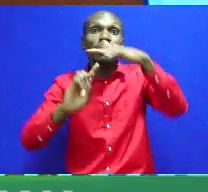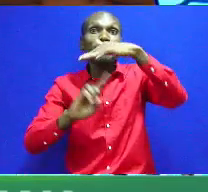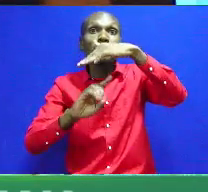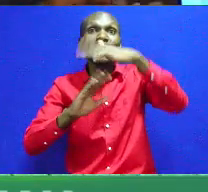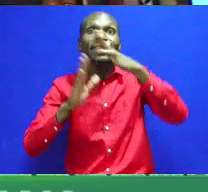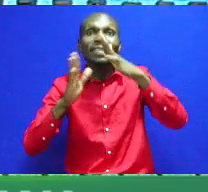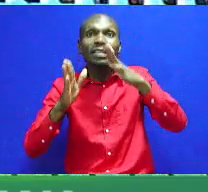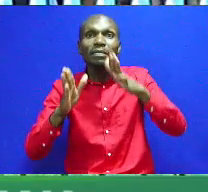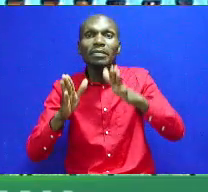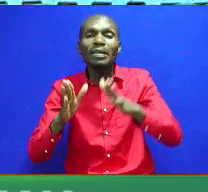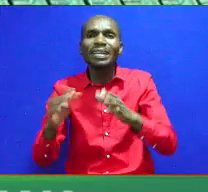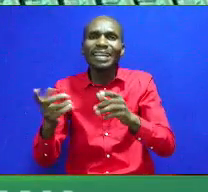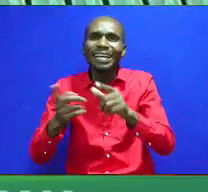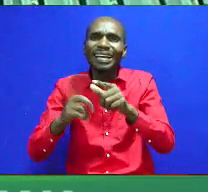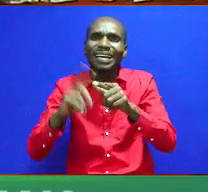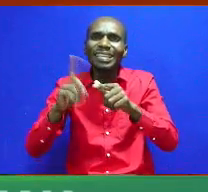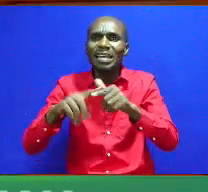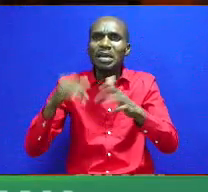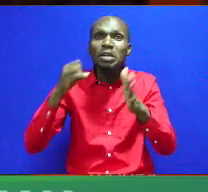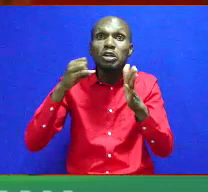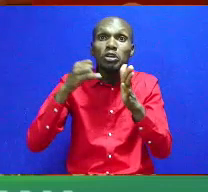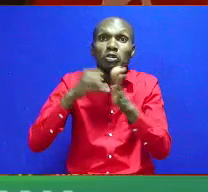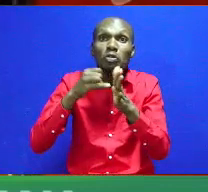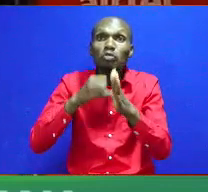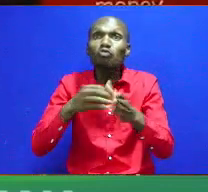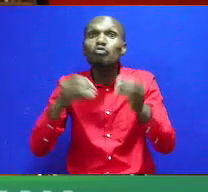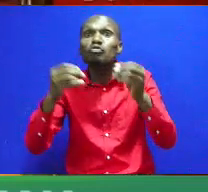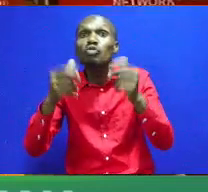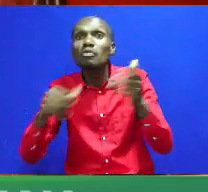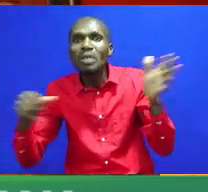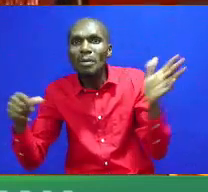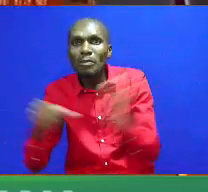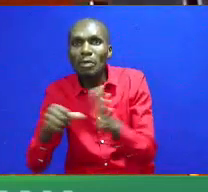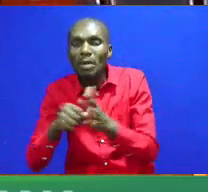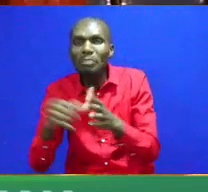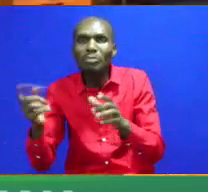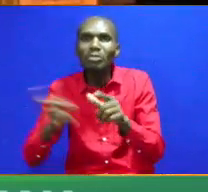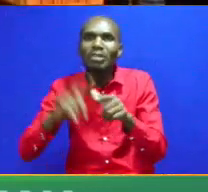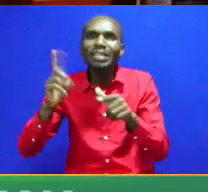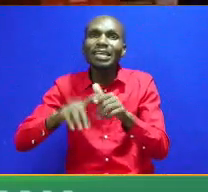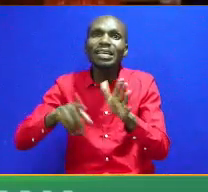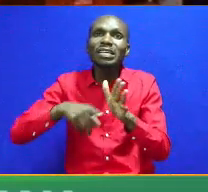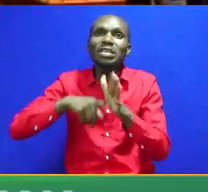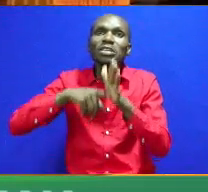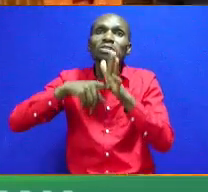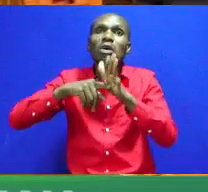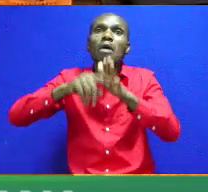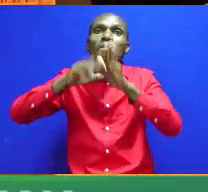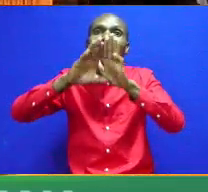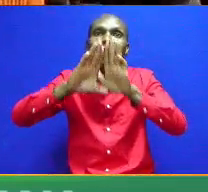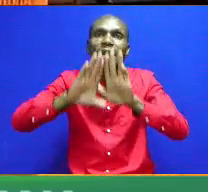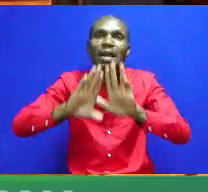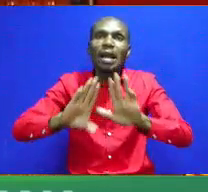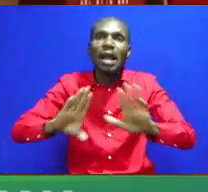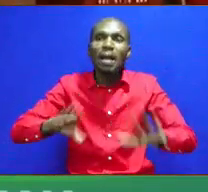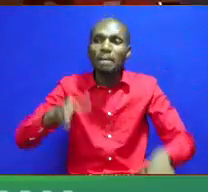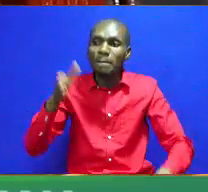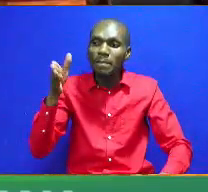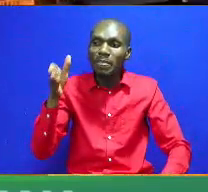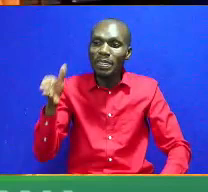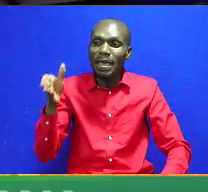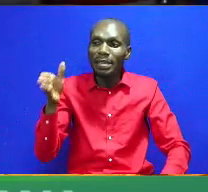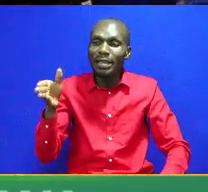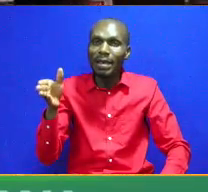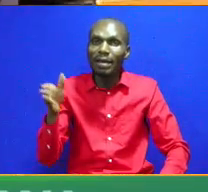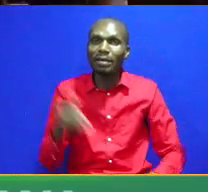boy making ture kindiki. Wesa wana niagati na kukajana mangana ya iga aso kwenye kiangobo tereru wachire aso nsemejwe